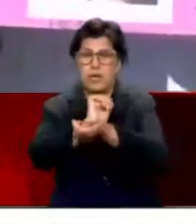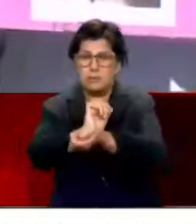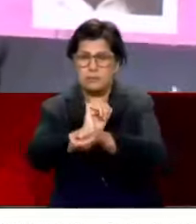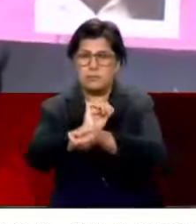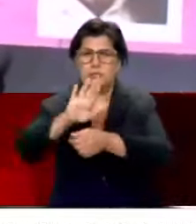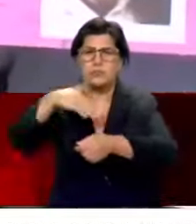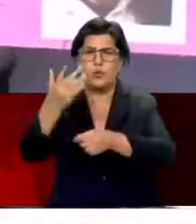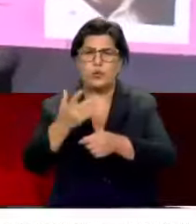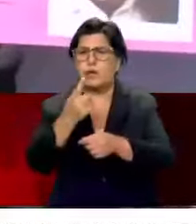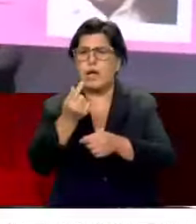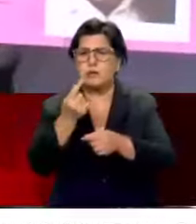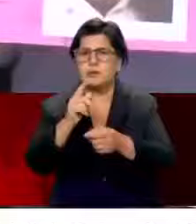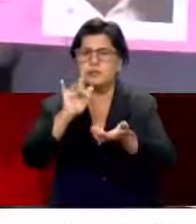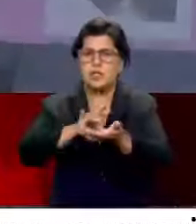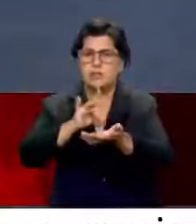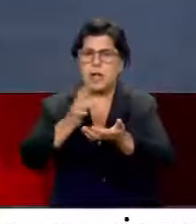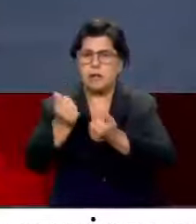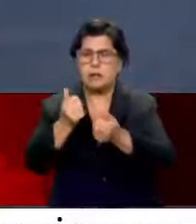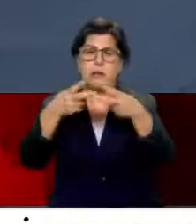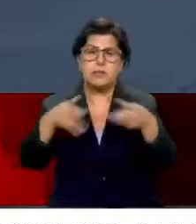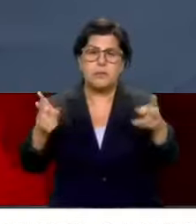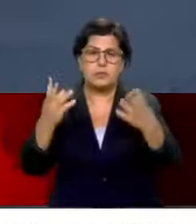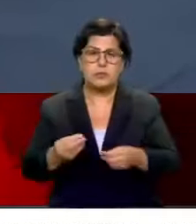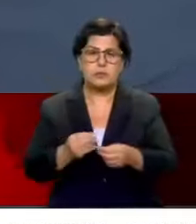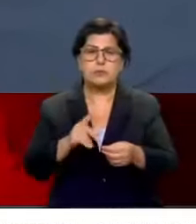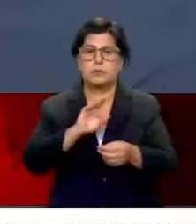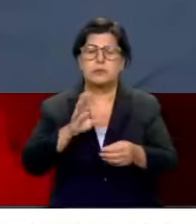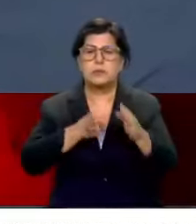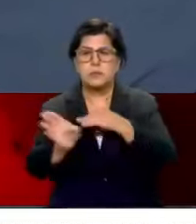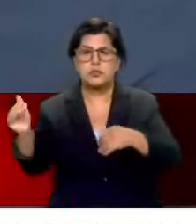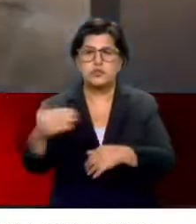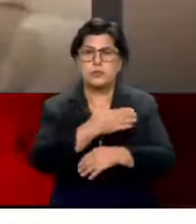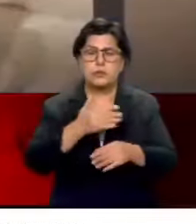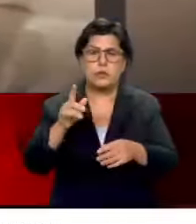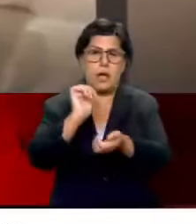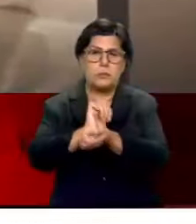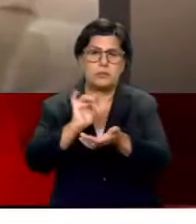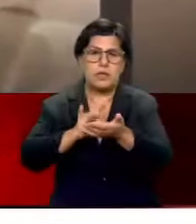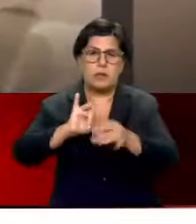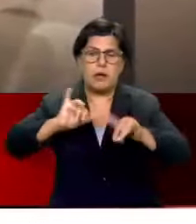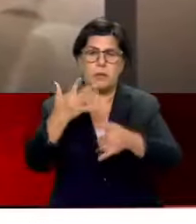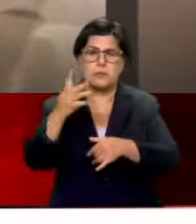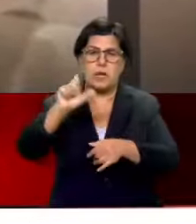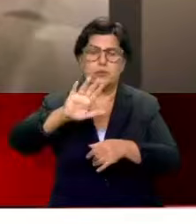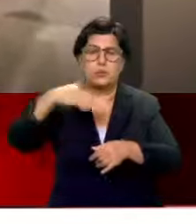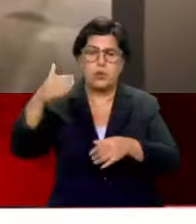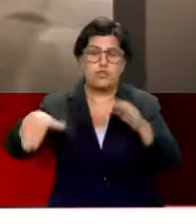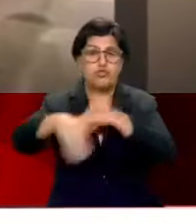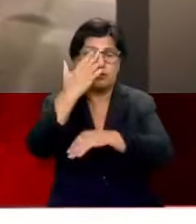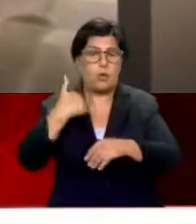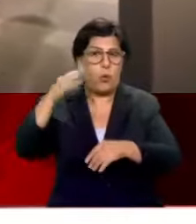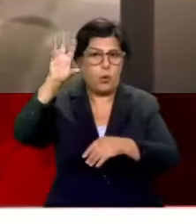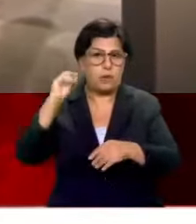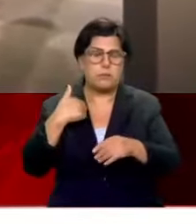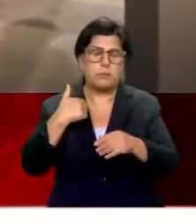bir süre sonra da aileye dava açtı 11 ay tek yattı o da zaten Girip çıkıp yattı çıktığını da 5 ay sonra öğrendik